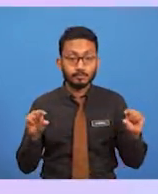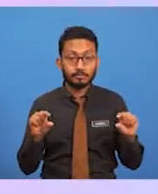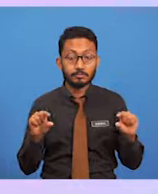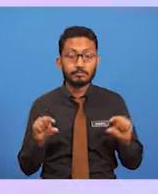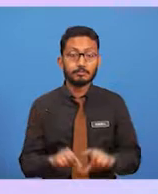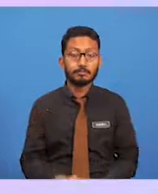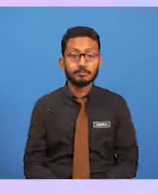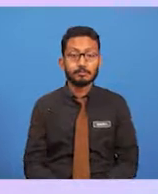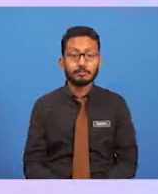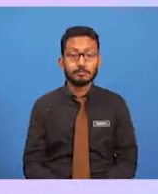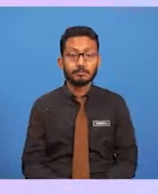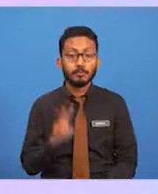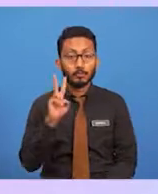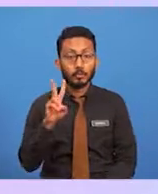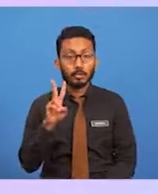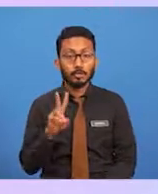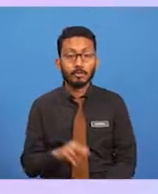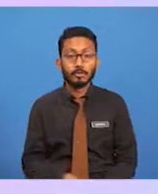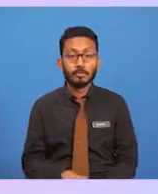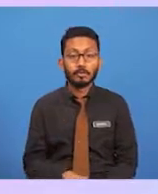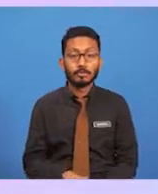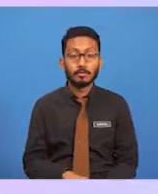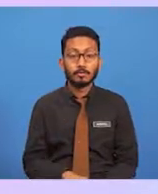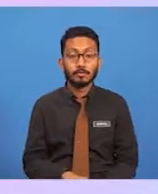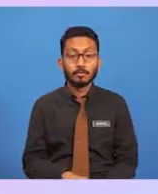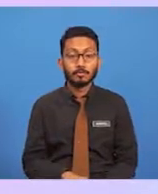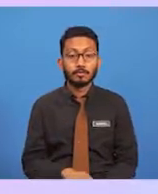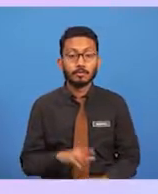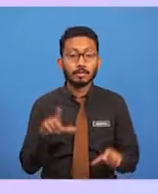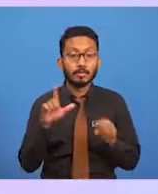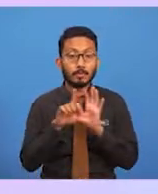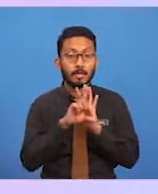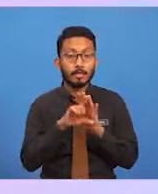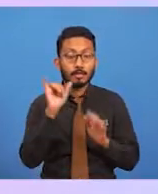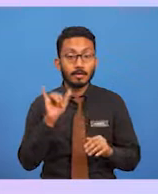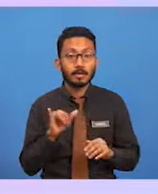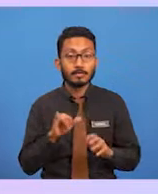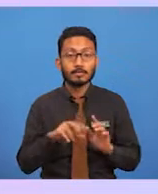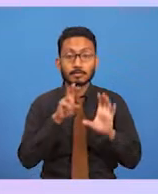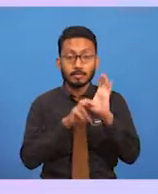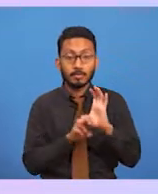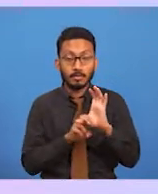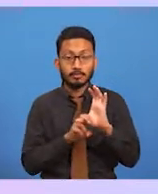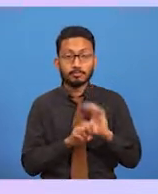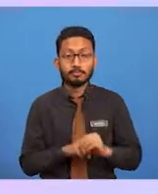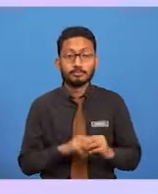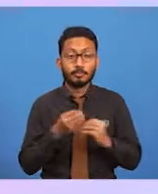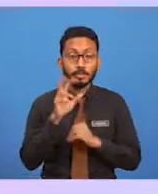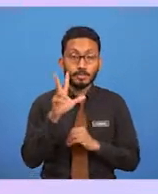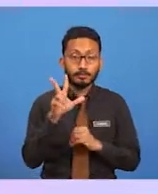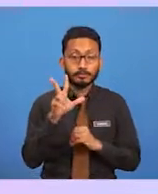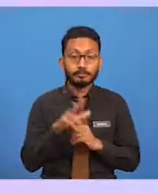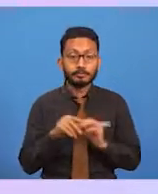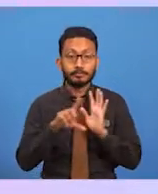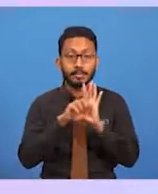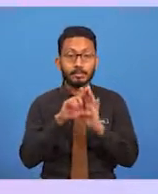Kedua, label yang digantung. Ketiga, label yang